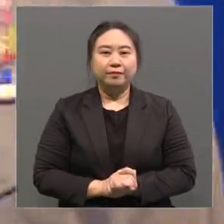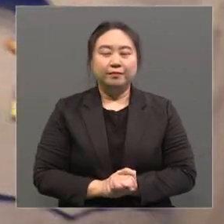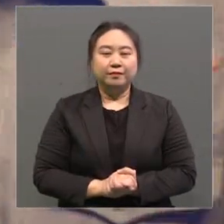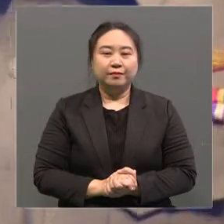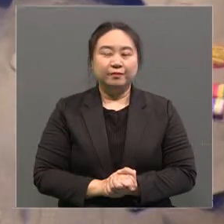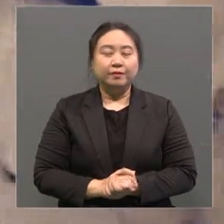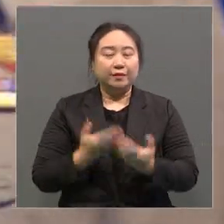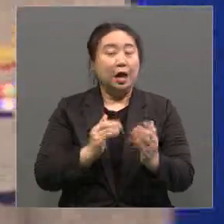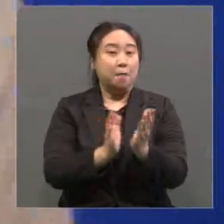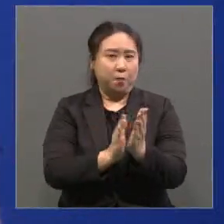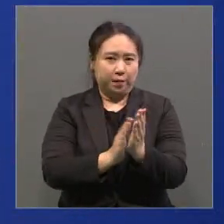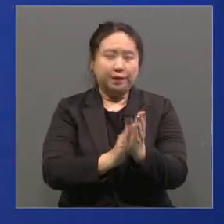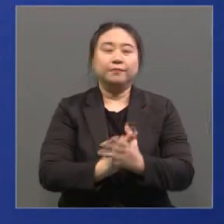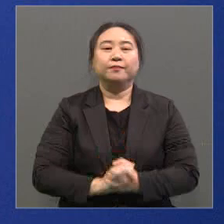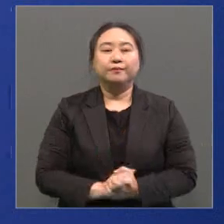สียงปรบมือดังๆนะครับ